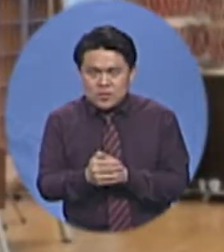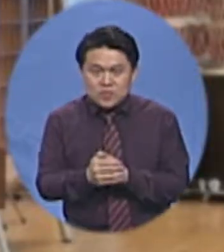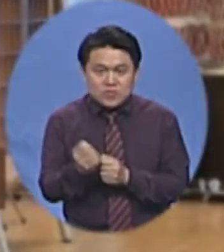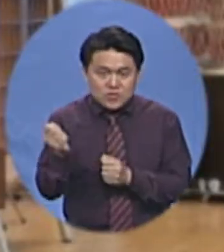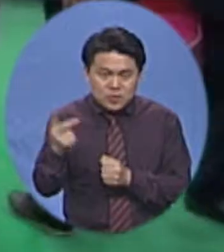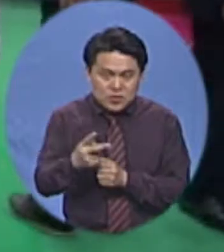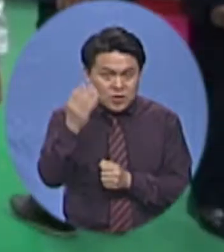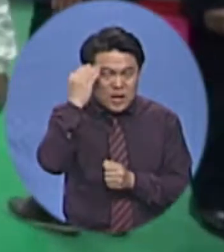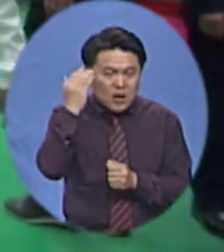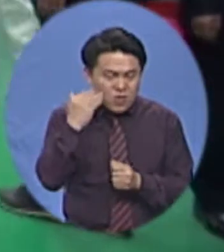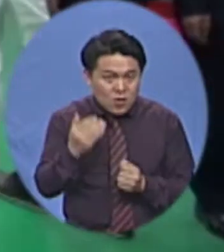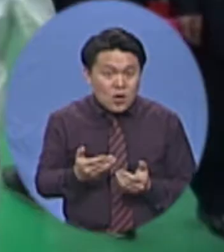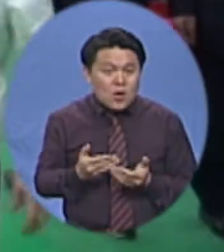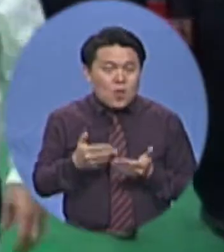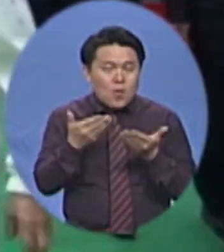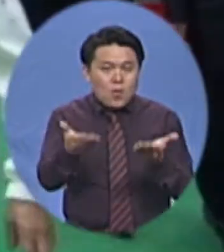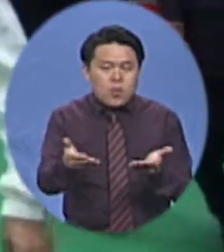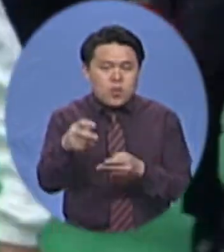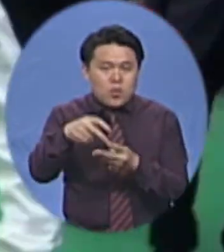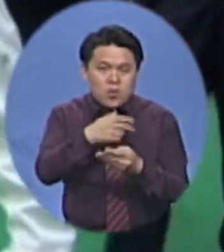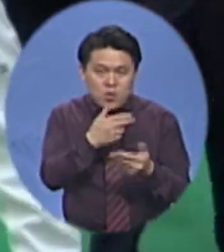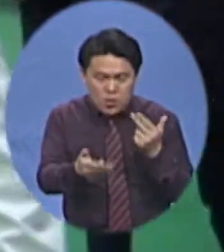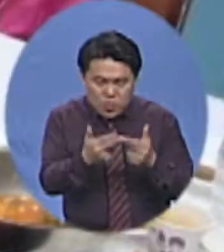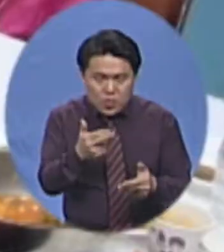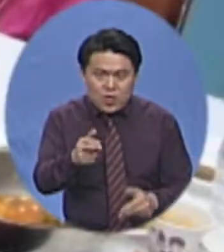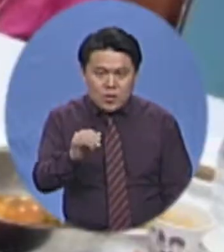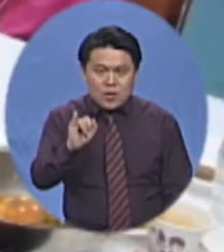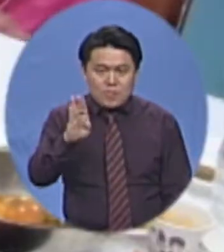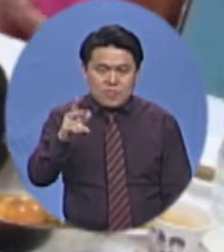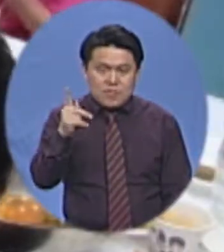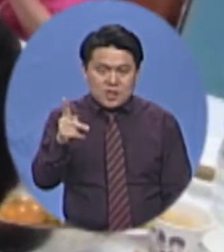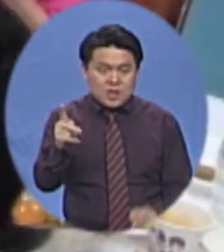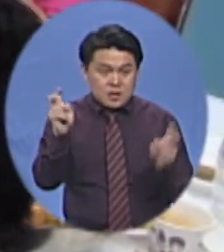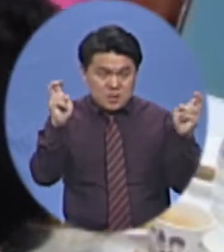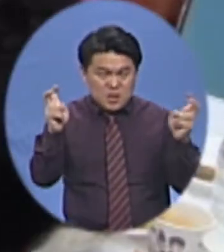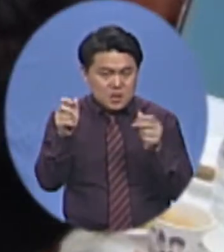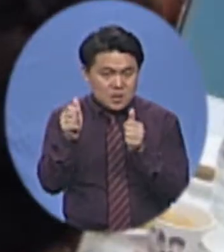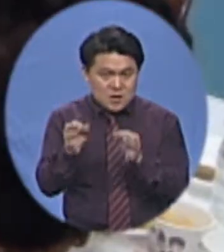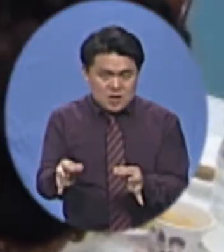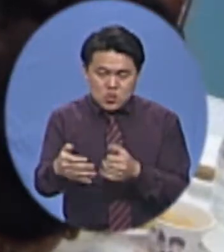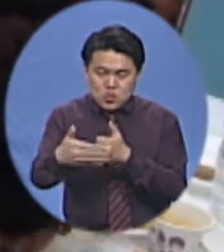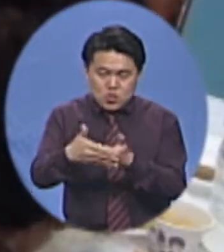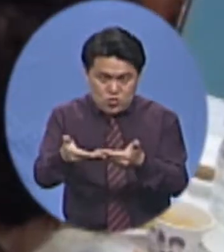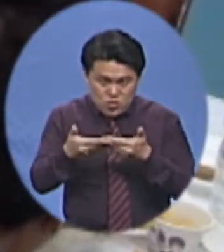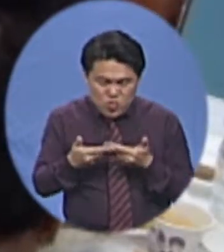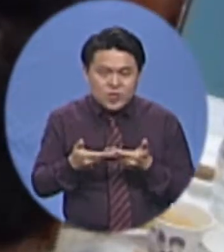KV 한국자원봉사센터협회, IBK 기업은행의 후원으로 진행됐습니다.